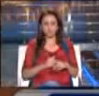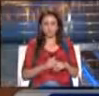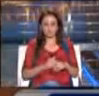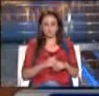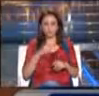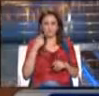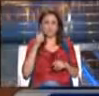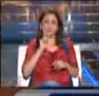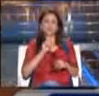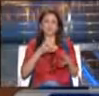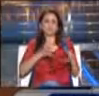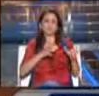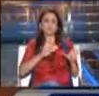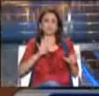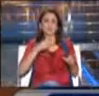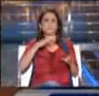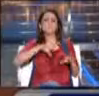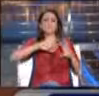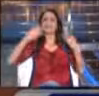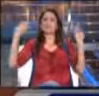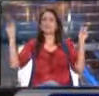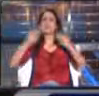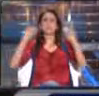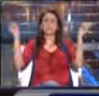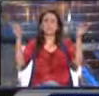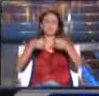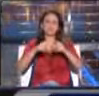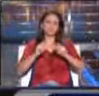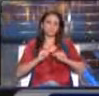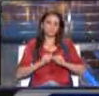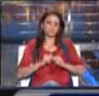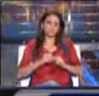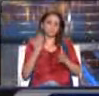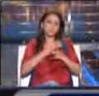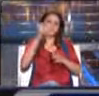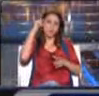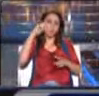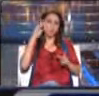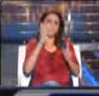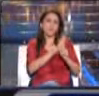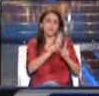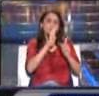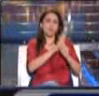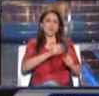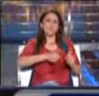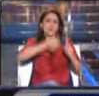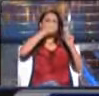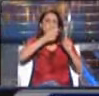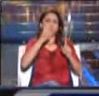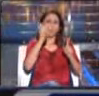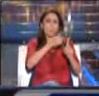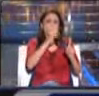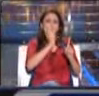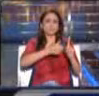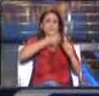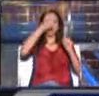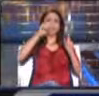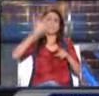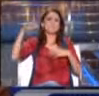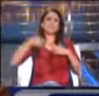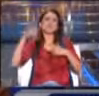من كره القدم ويقول لك ما الرياضه للجميع. كده سيسنا القضيه. كده سيسنا القضيه يا فندم. هي معلش عفوا بس اوضح، لان لو